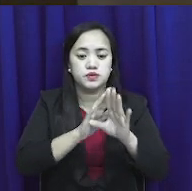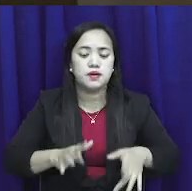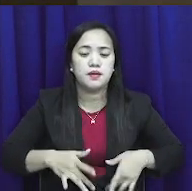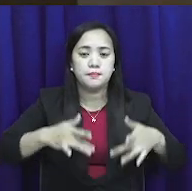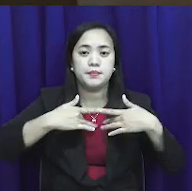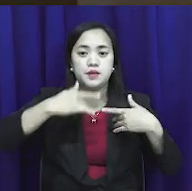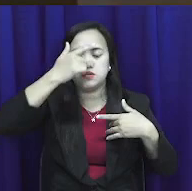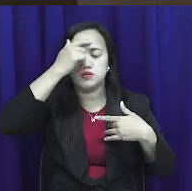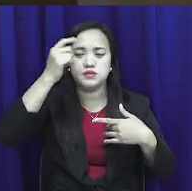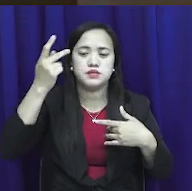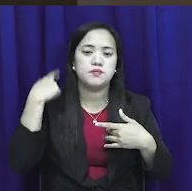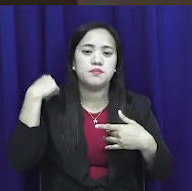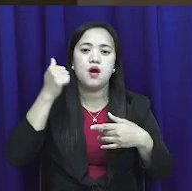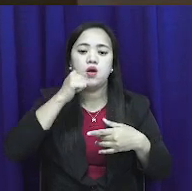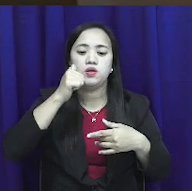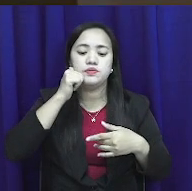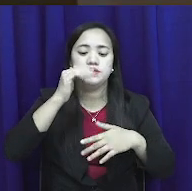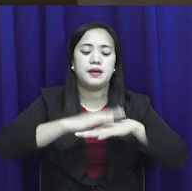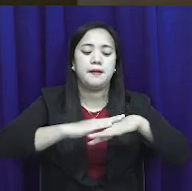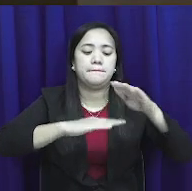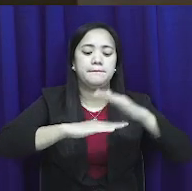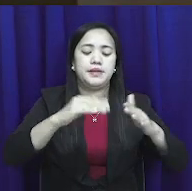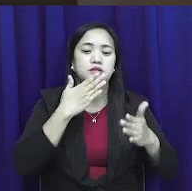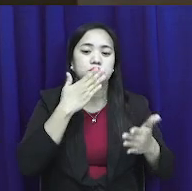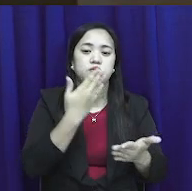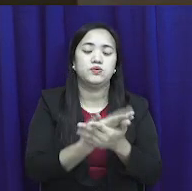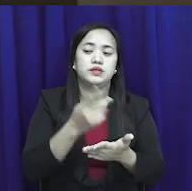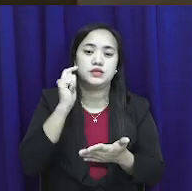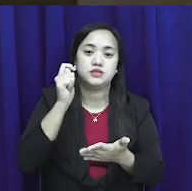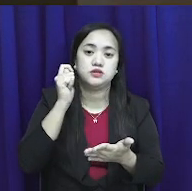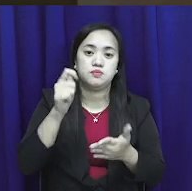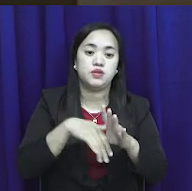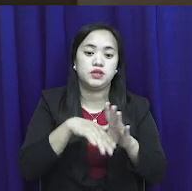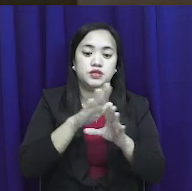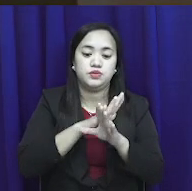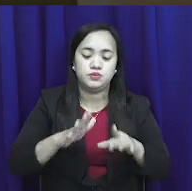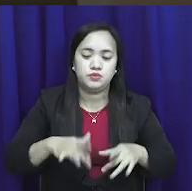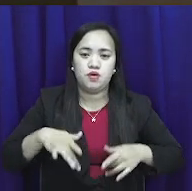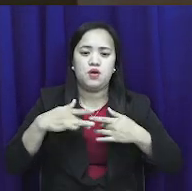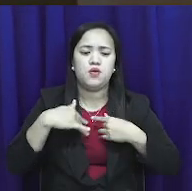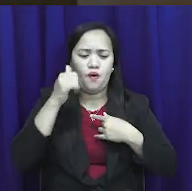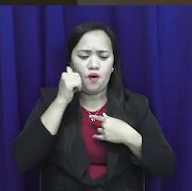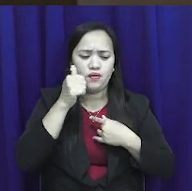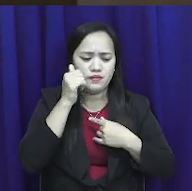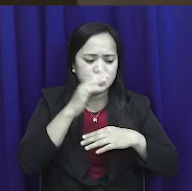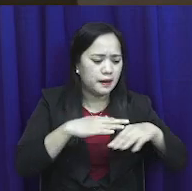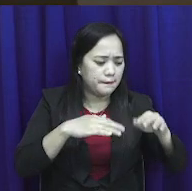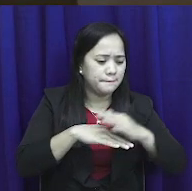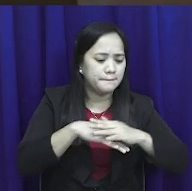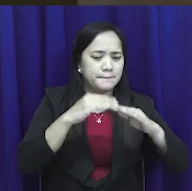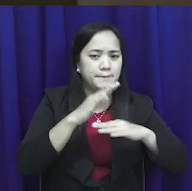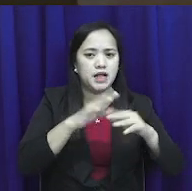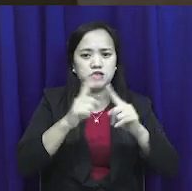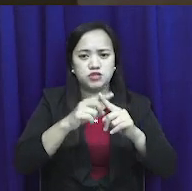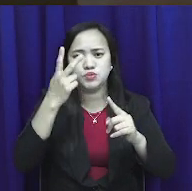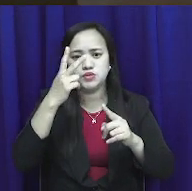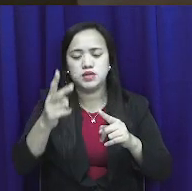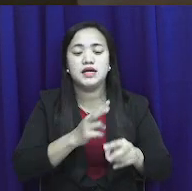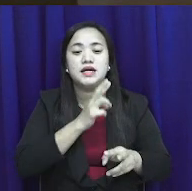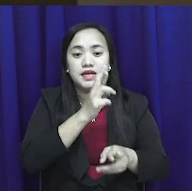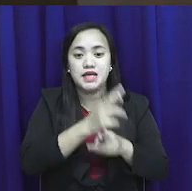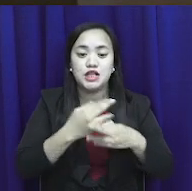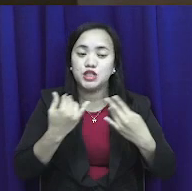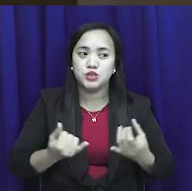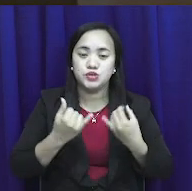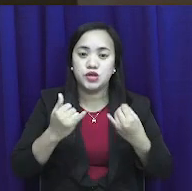atin work on providing understanding the Ministry for your family ipakita natin yung real Joy